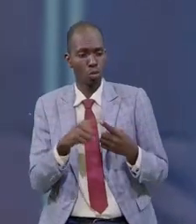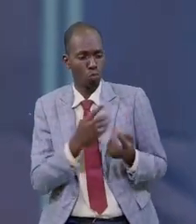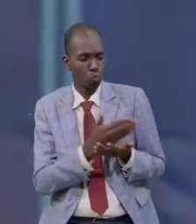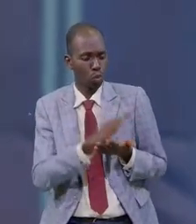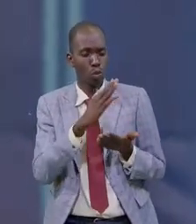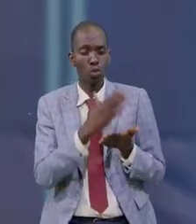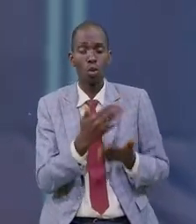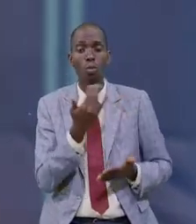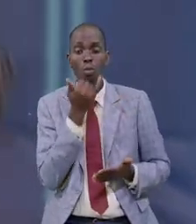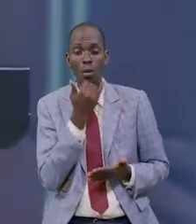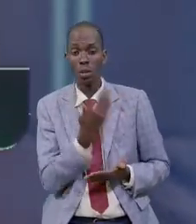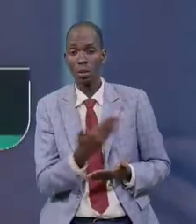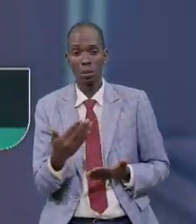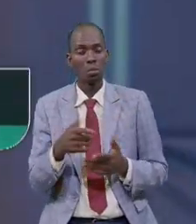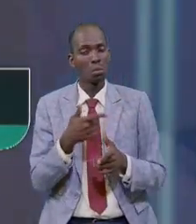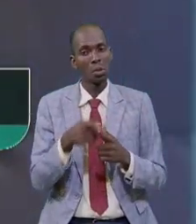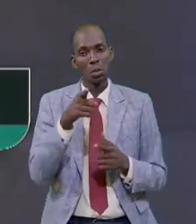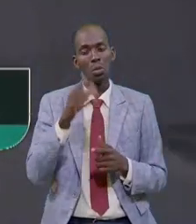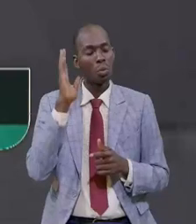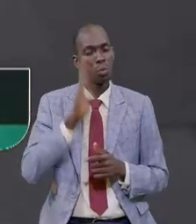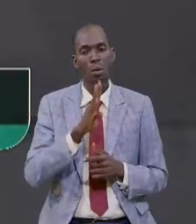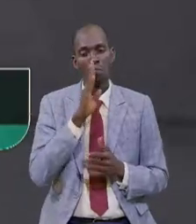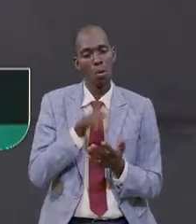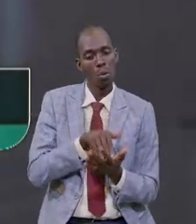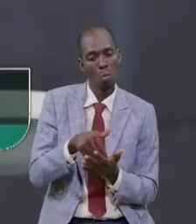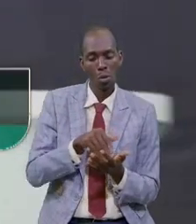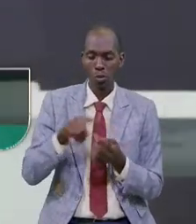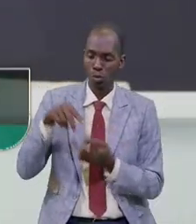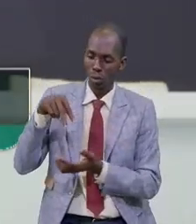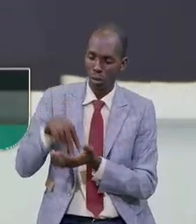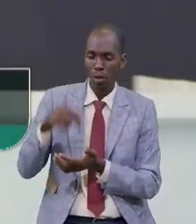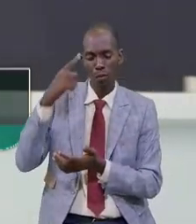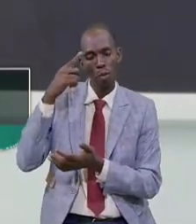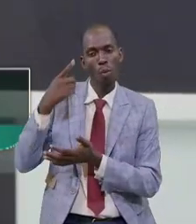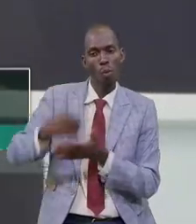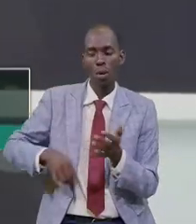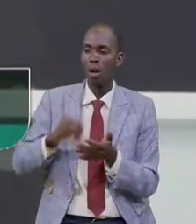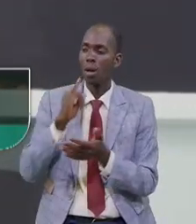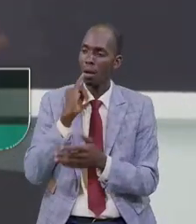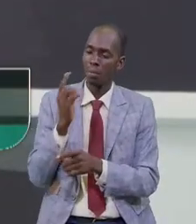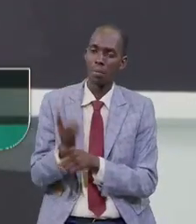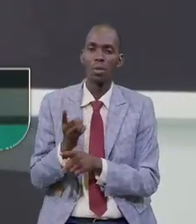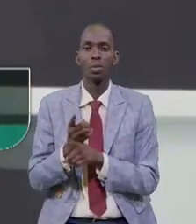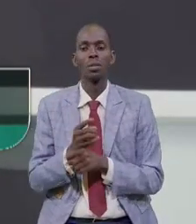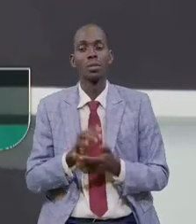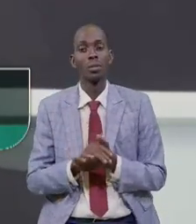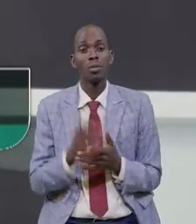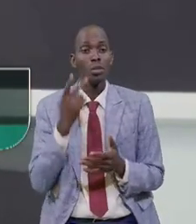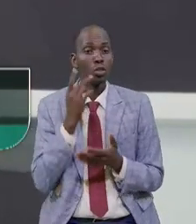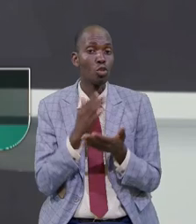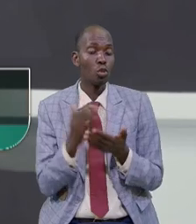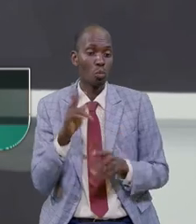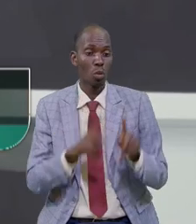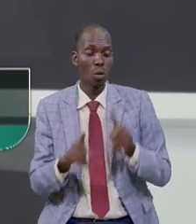tenir pour ce qui est juste vous devez tenir premièrement il y a des gens ils